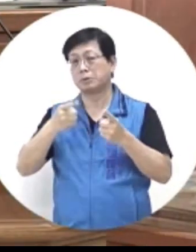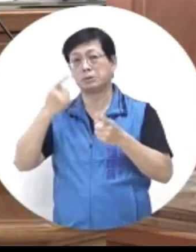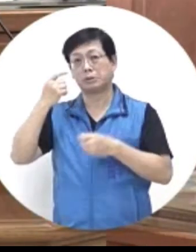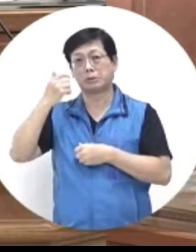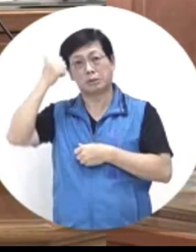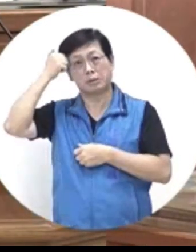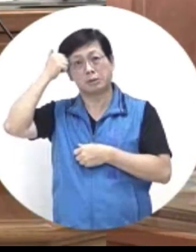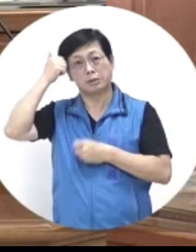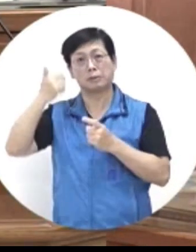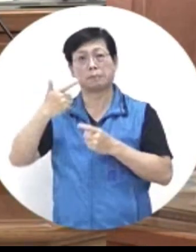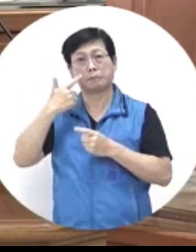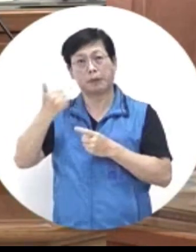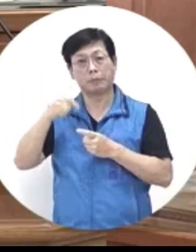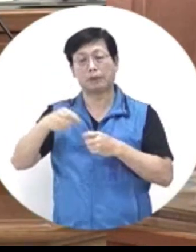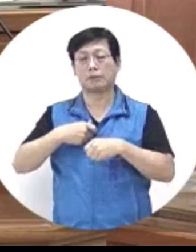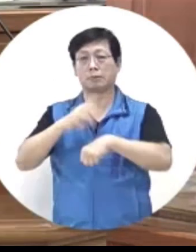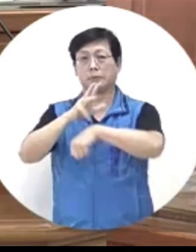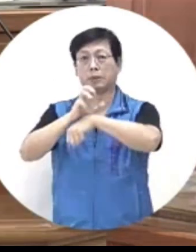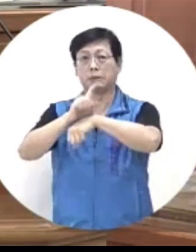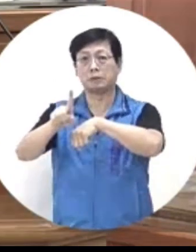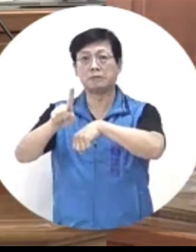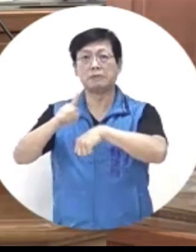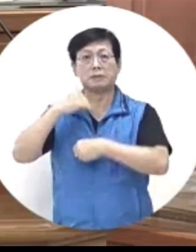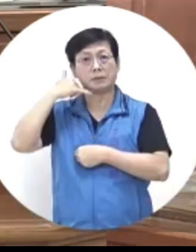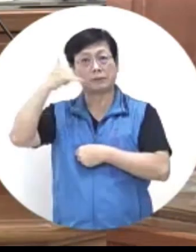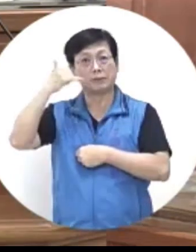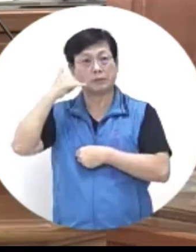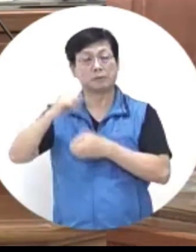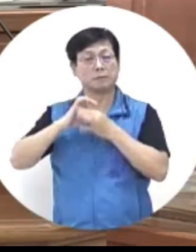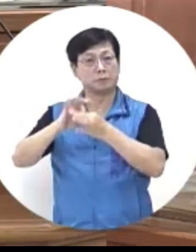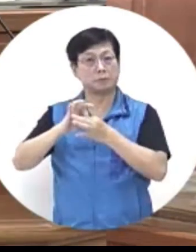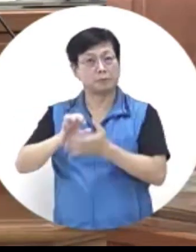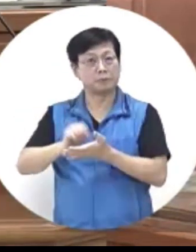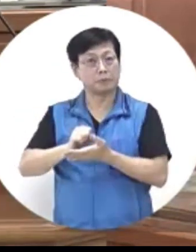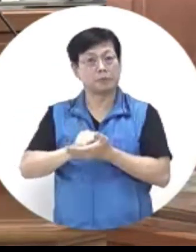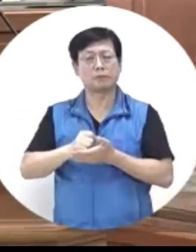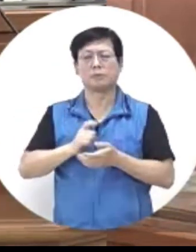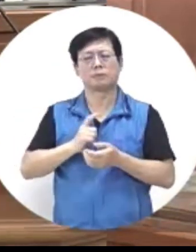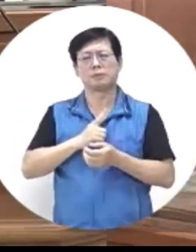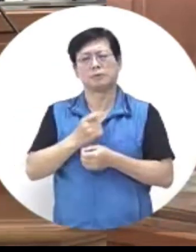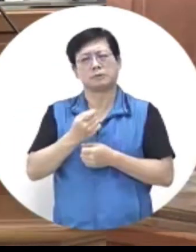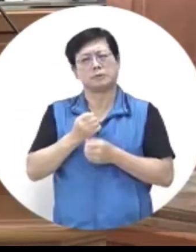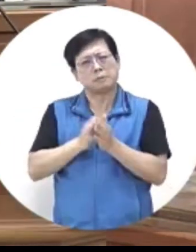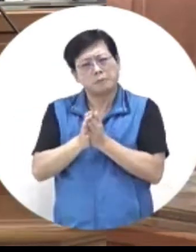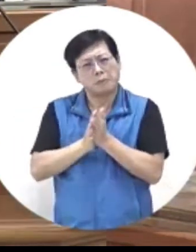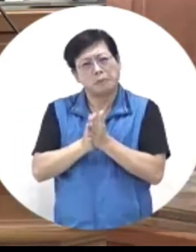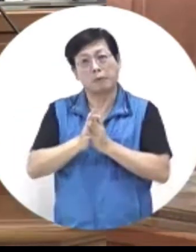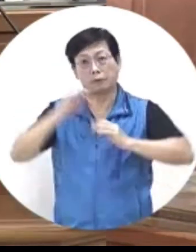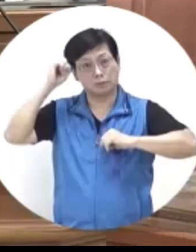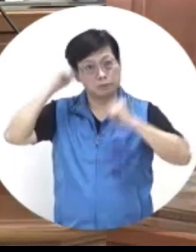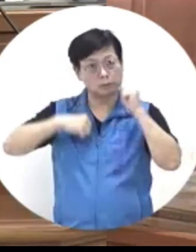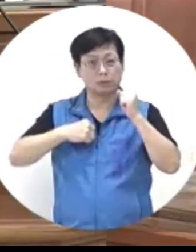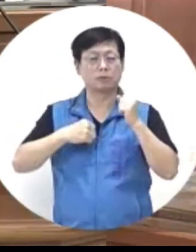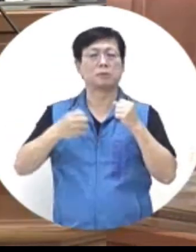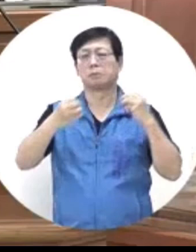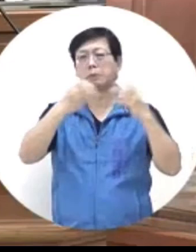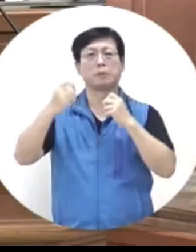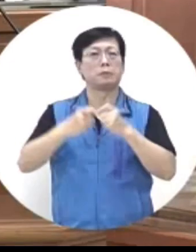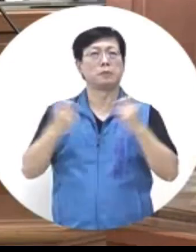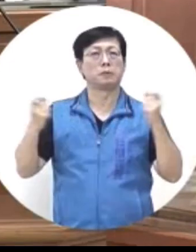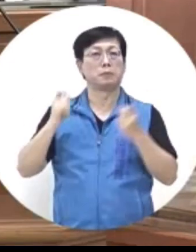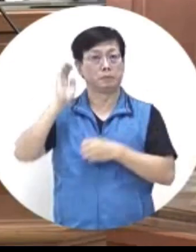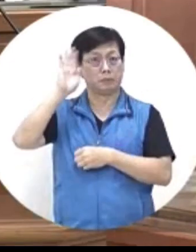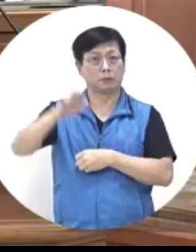这个81分钟的这个通联，他这么卑微的请求，我不知道早上跟你讨论那么久之